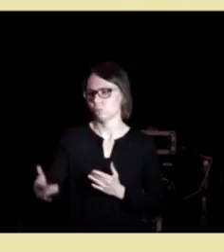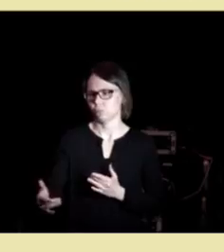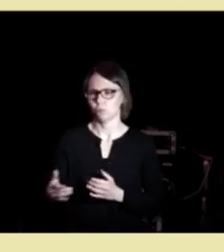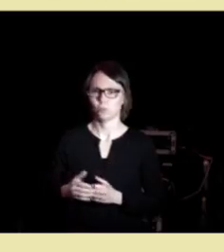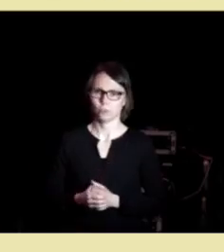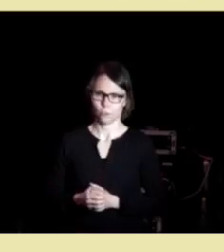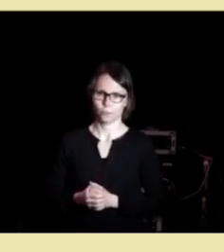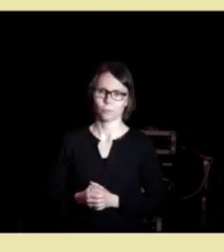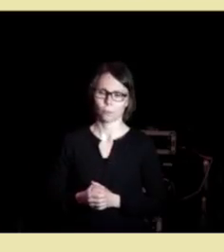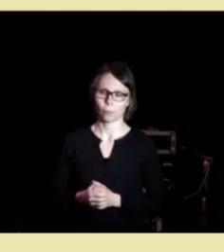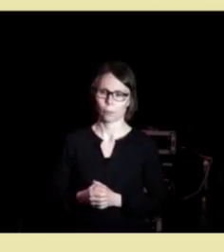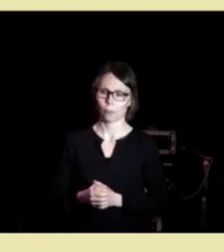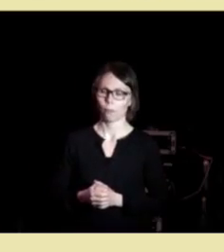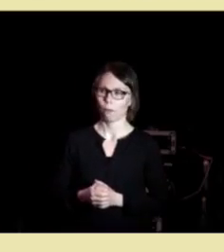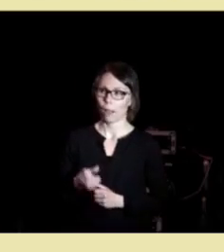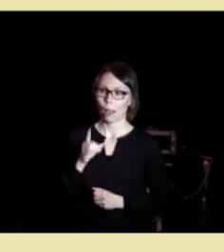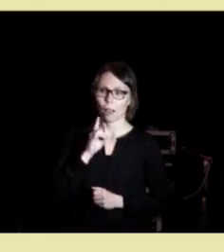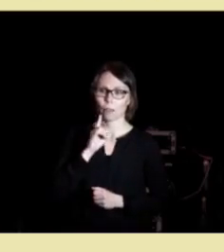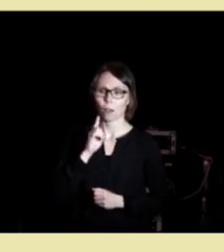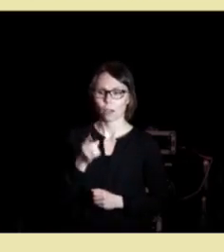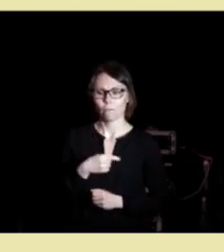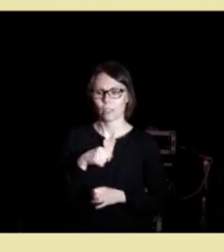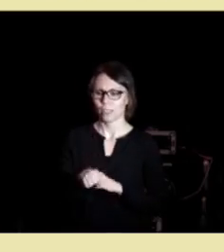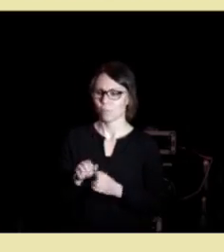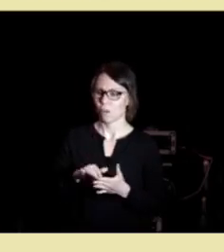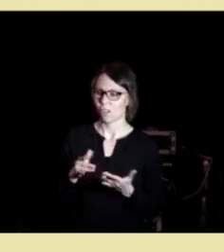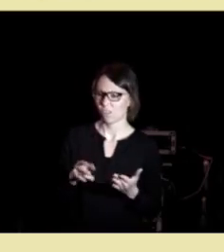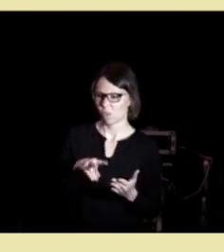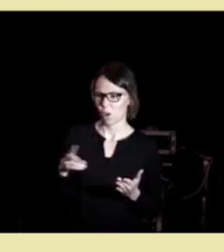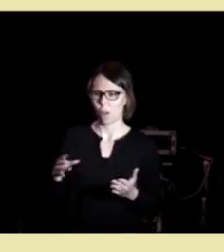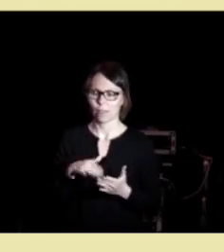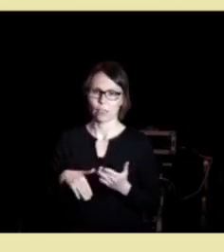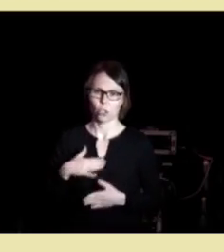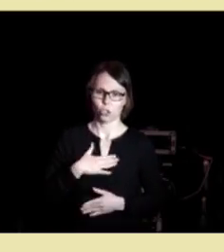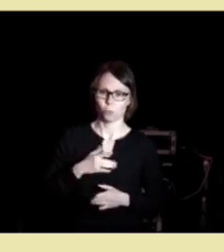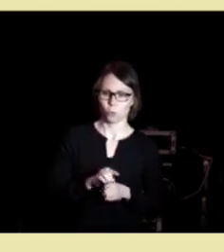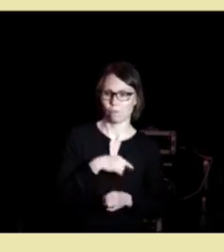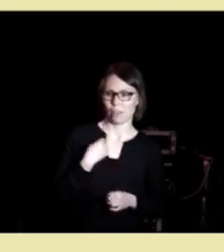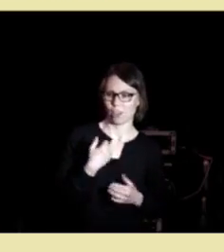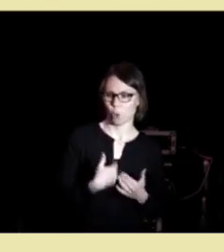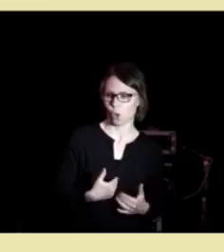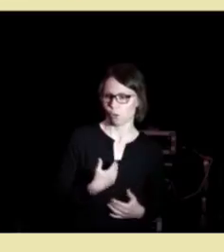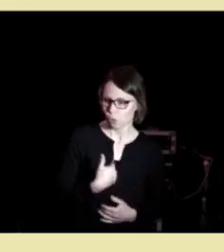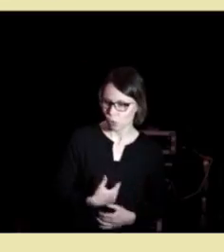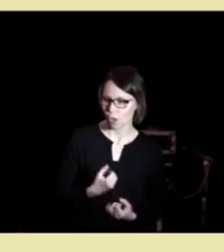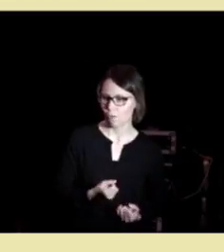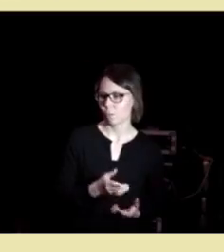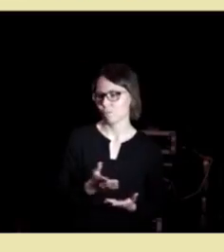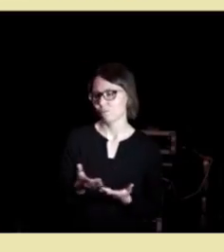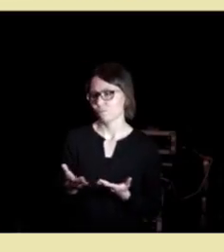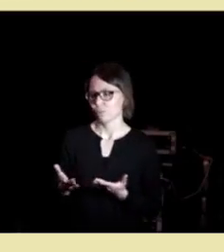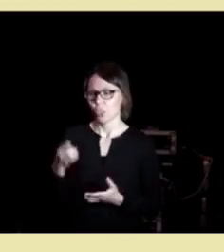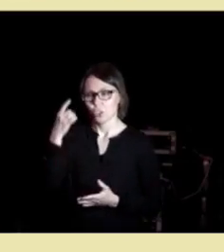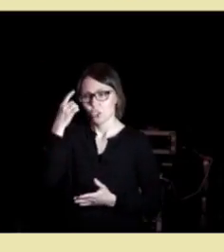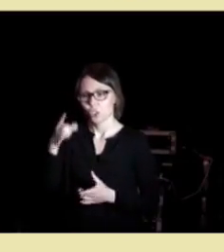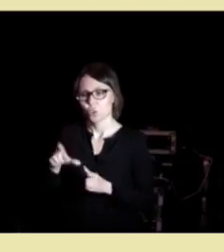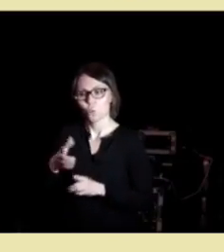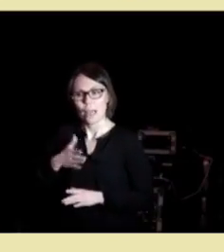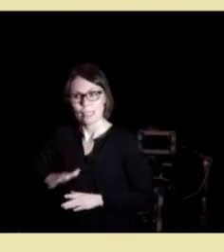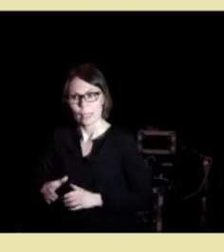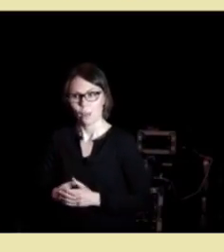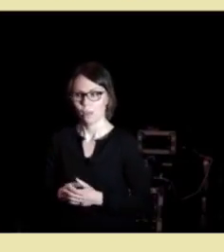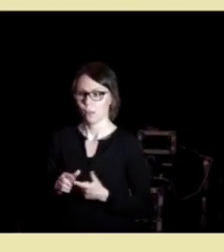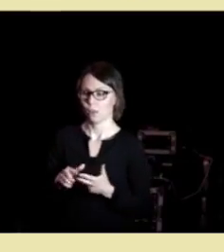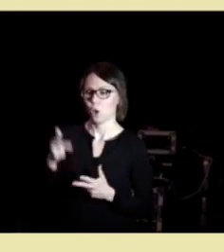Det vi sliter med i det daglige er litt annerledes enn de sykdommene vi dør av. Det dreier seg om psykisk uhelse, det dreier seg